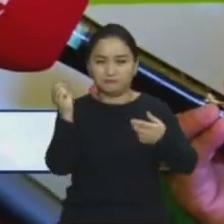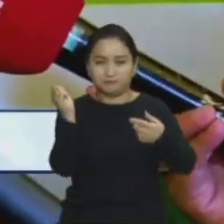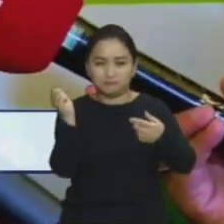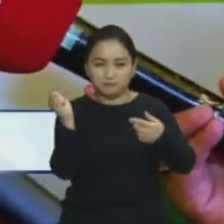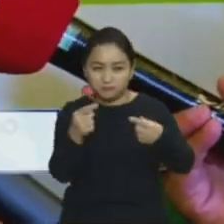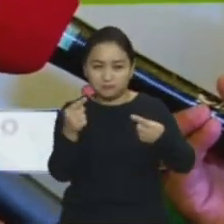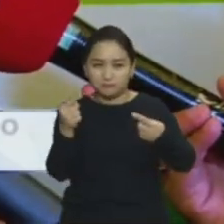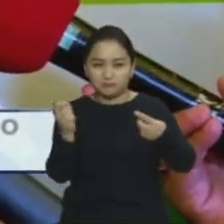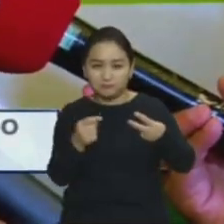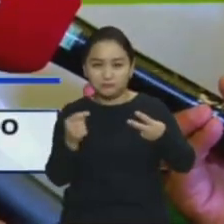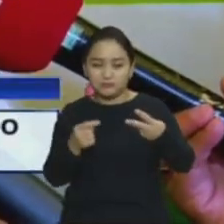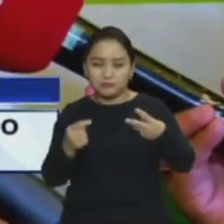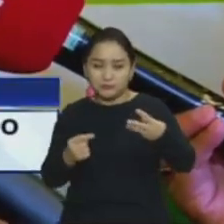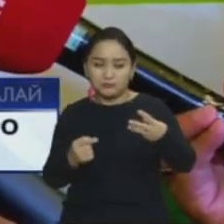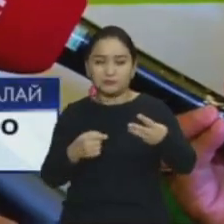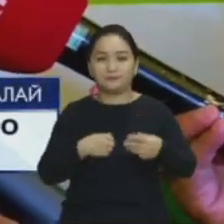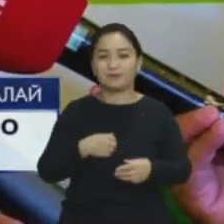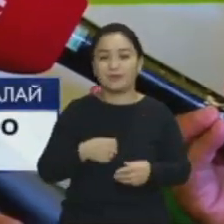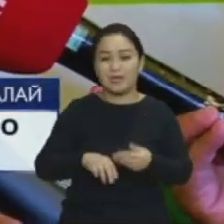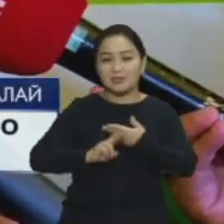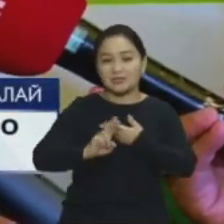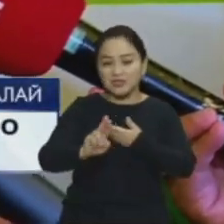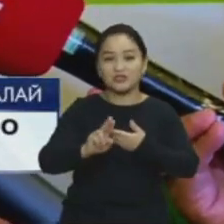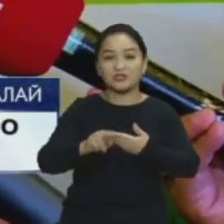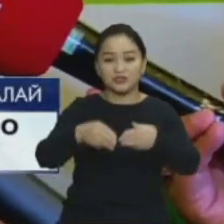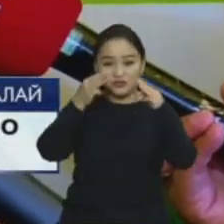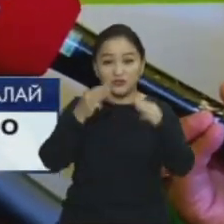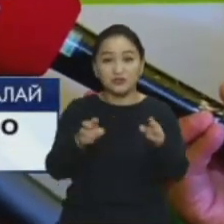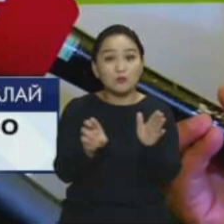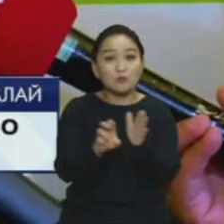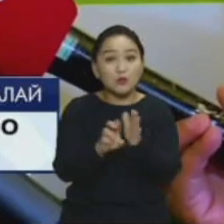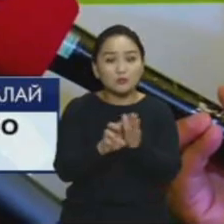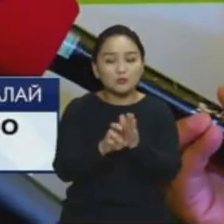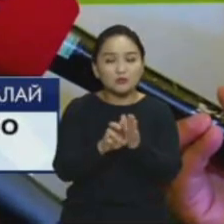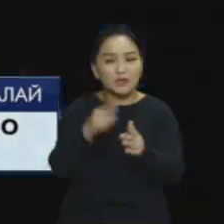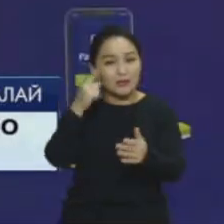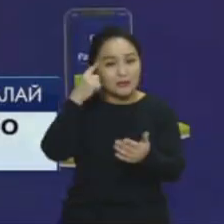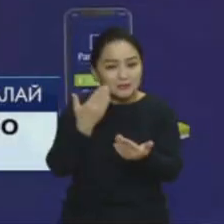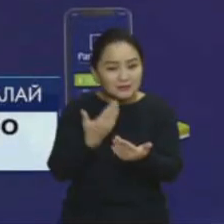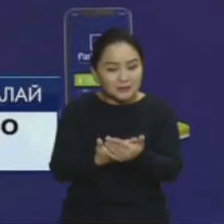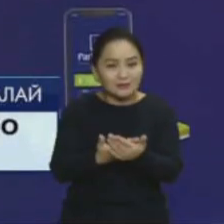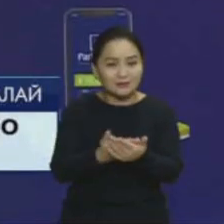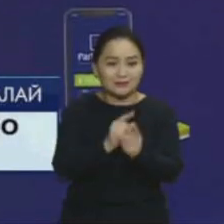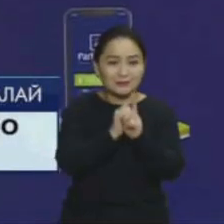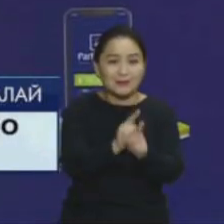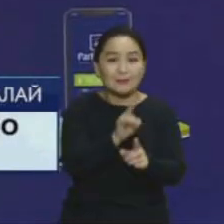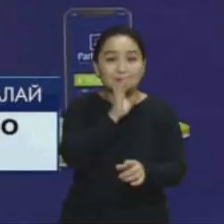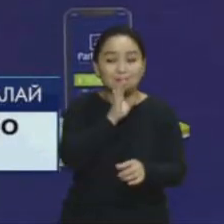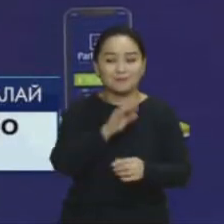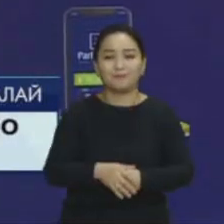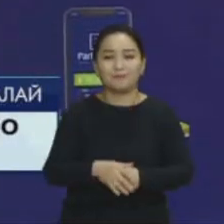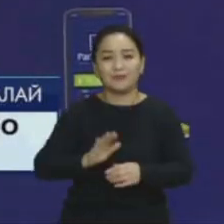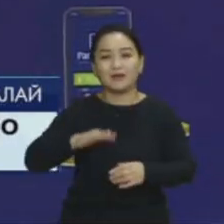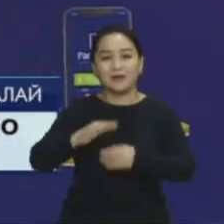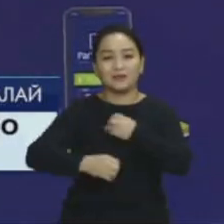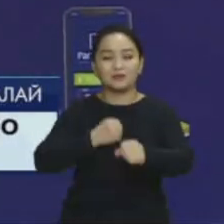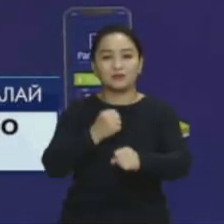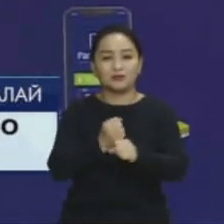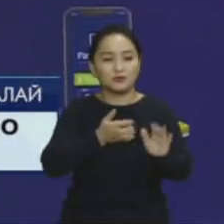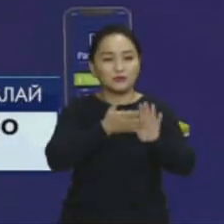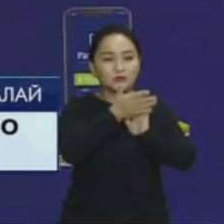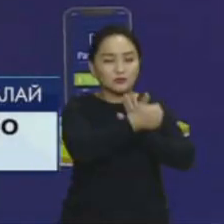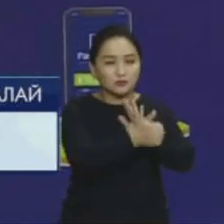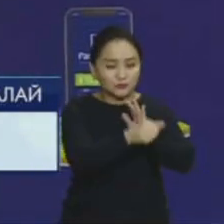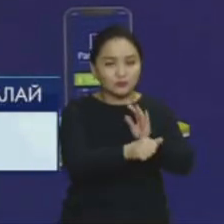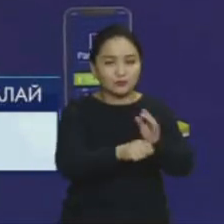үндсэндээр бол цаашид шийдвэрлэх боломжтой саналуудын тухайн жилдээ тусгаад явах энэ бодлогыг бол баримтлах болно. Ирэх онд төсвийн хөрөнгө оруулалтуудыг таасна нь жижиг дунд аж